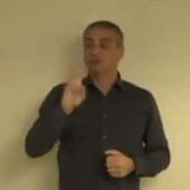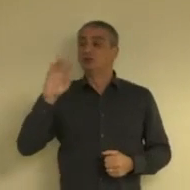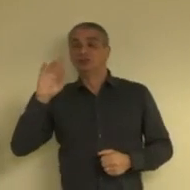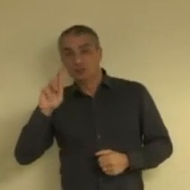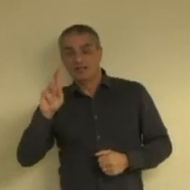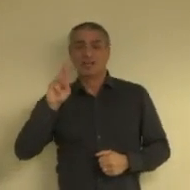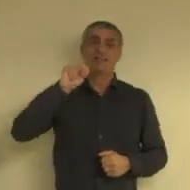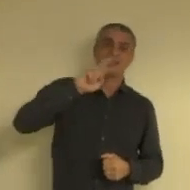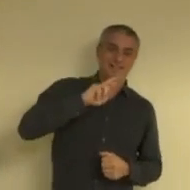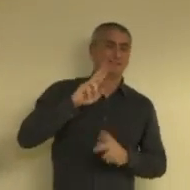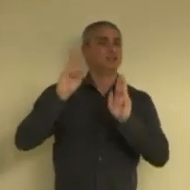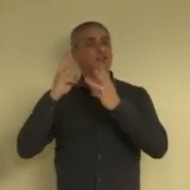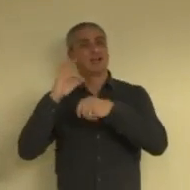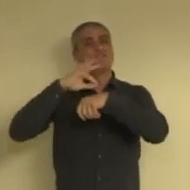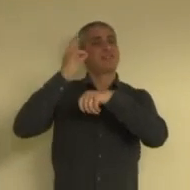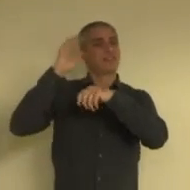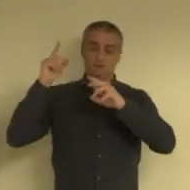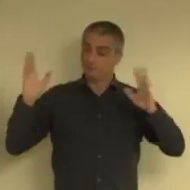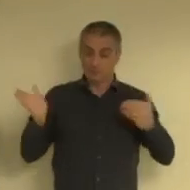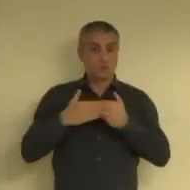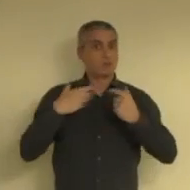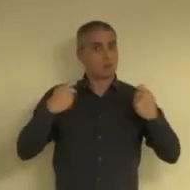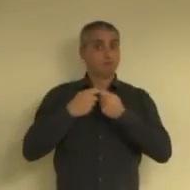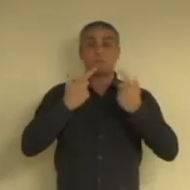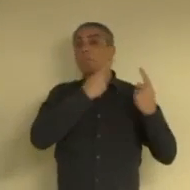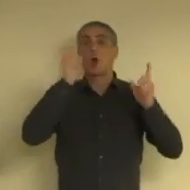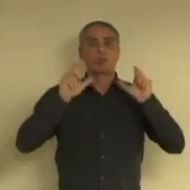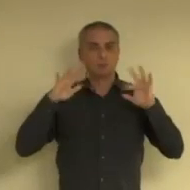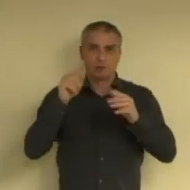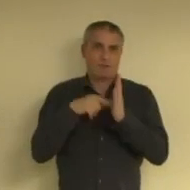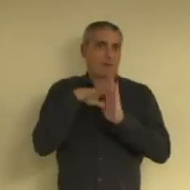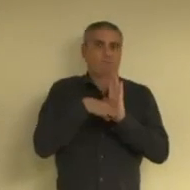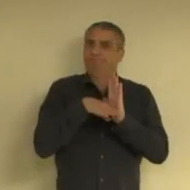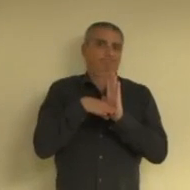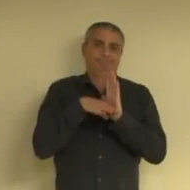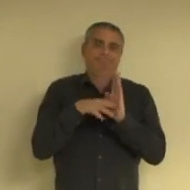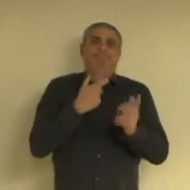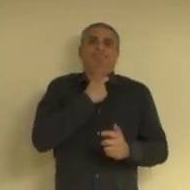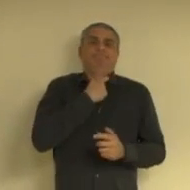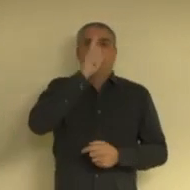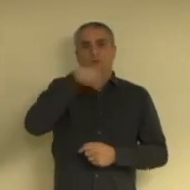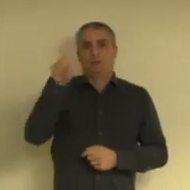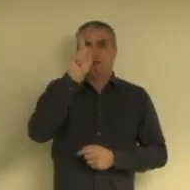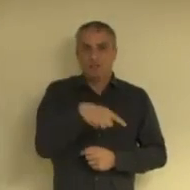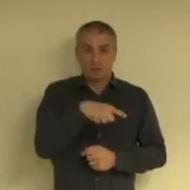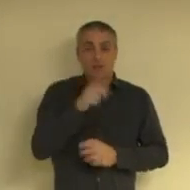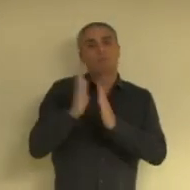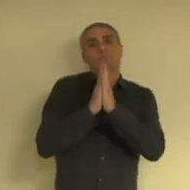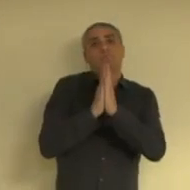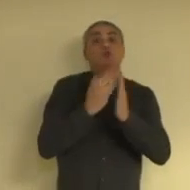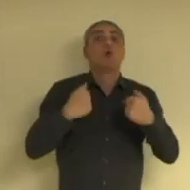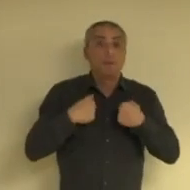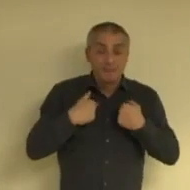שיר וניר ארגנו יחד חתונה עם מאות אנשים, אבל בגלל ההנחיות נאלצו לבטל אותה. הם